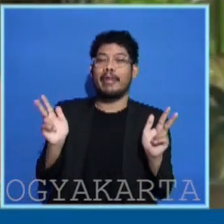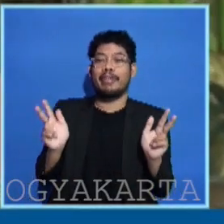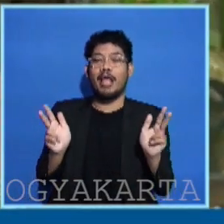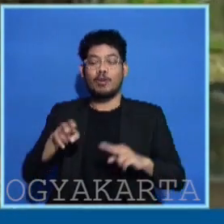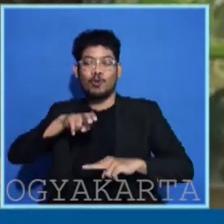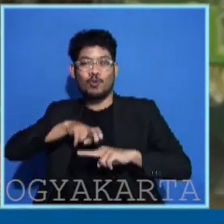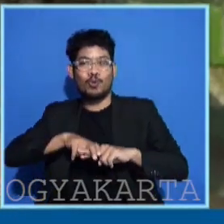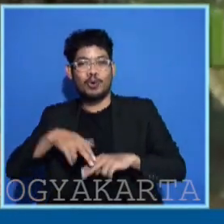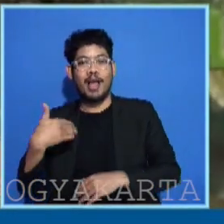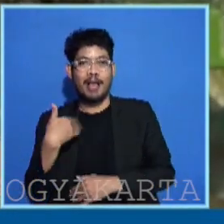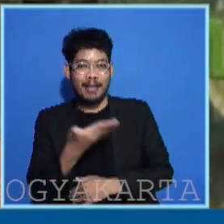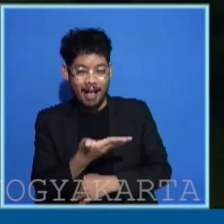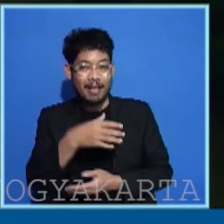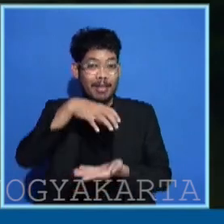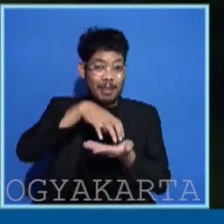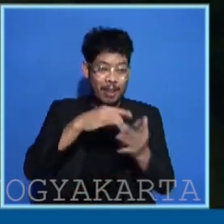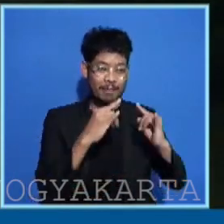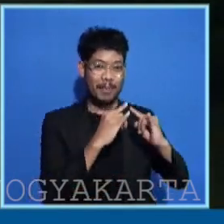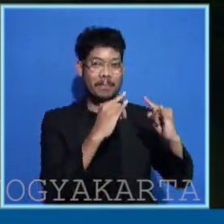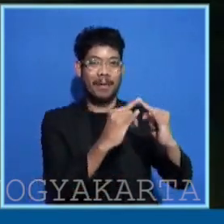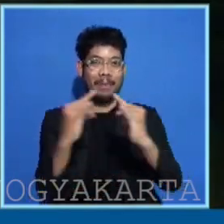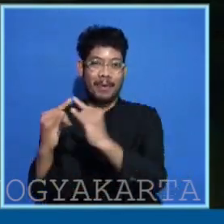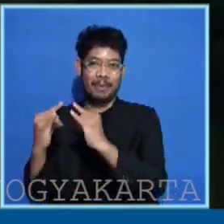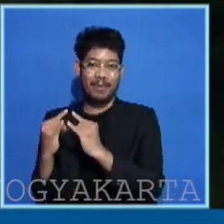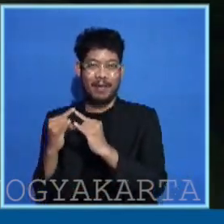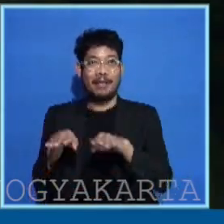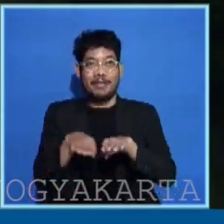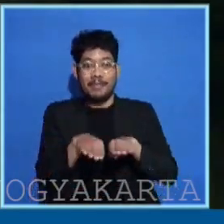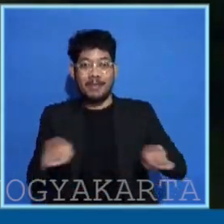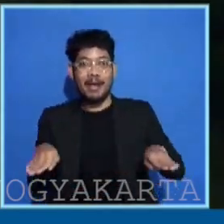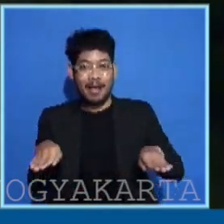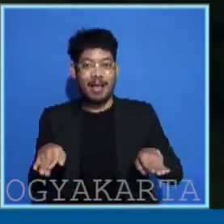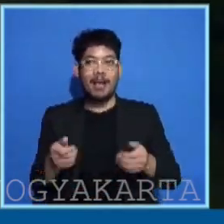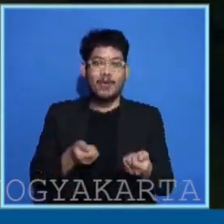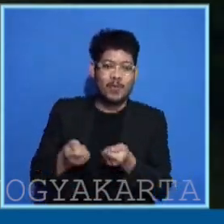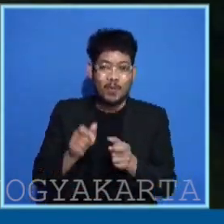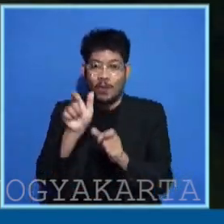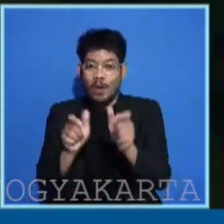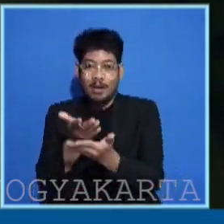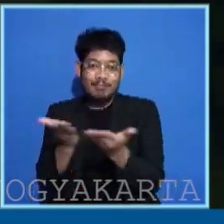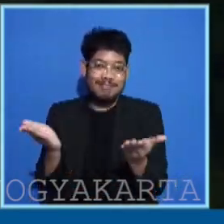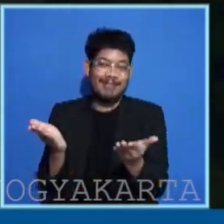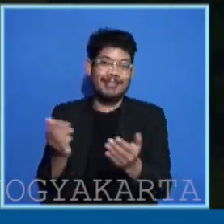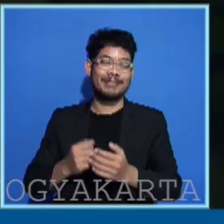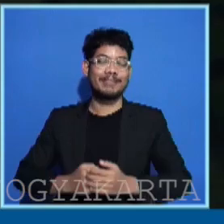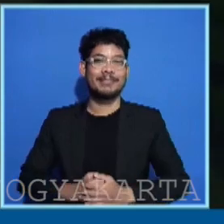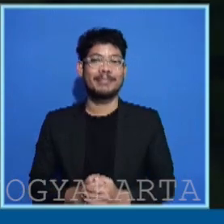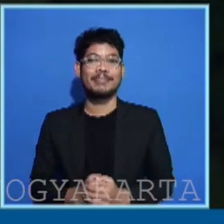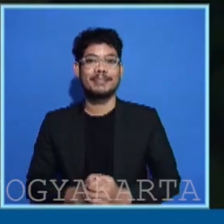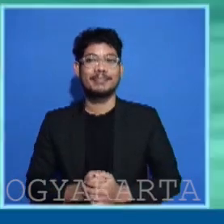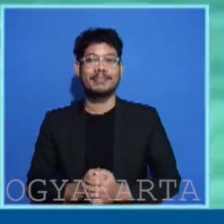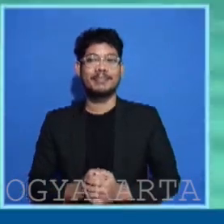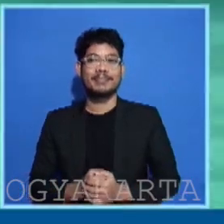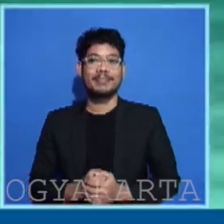ingkang wonten menapa dening ing wandi-wandi ingkang dipun temunah dening warga masyarakat. Ing papan menika wonten sawetawis